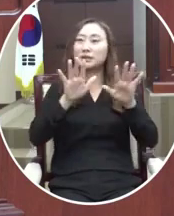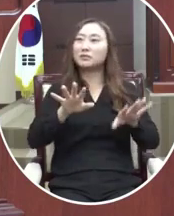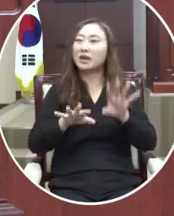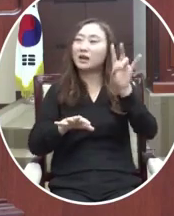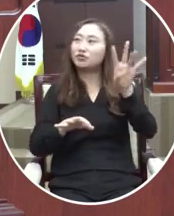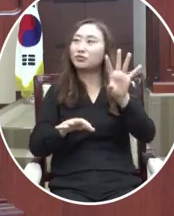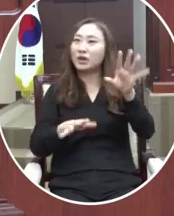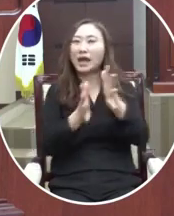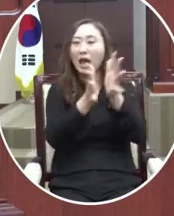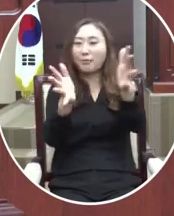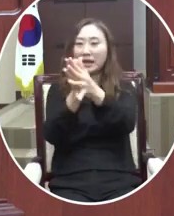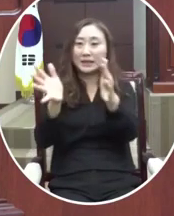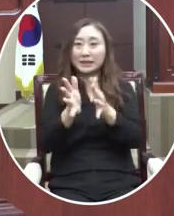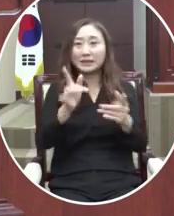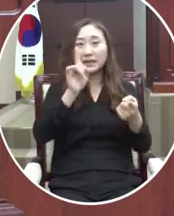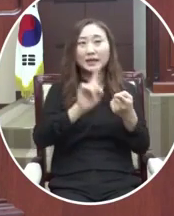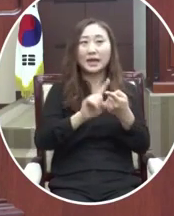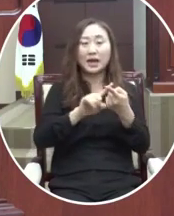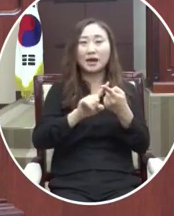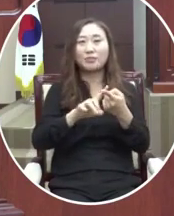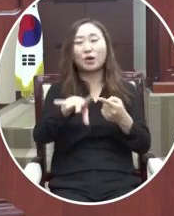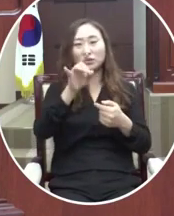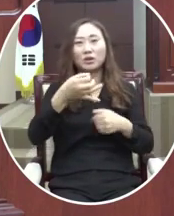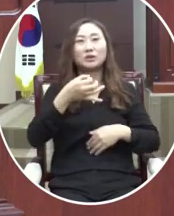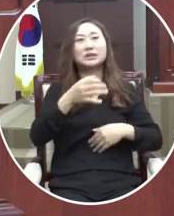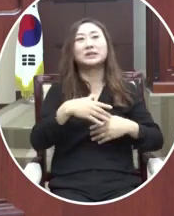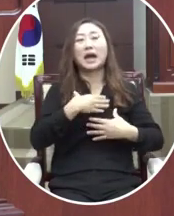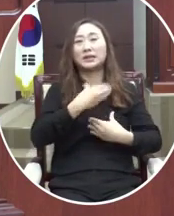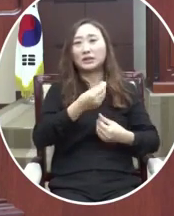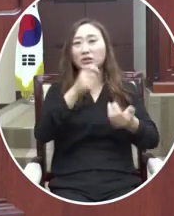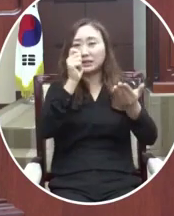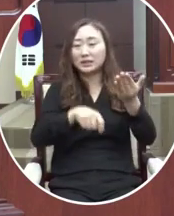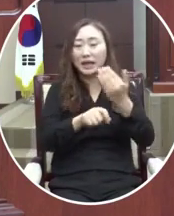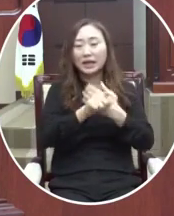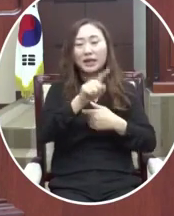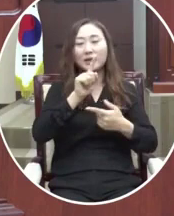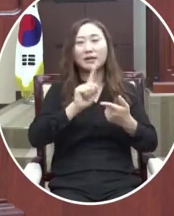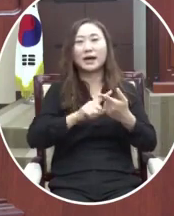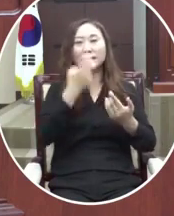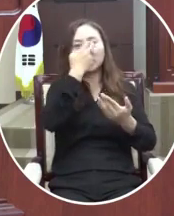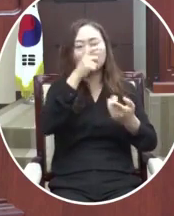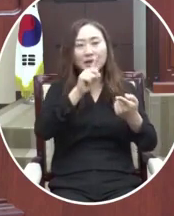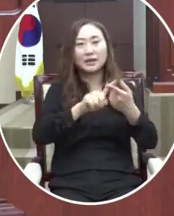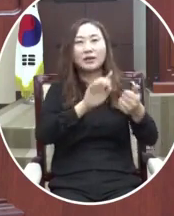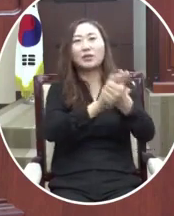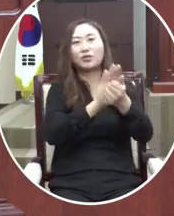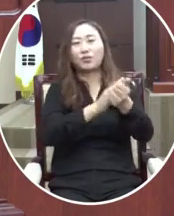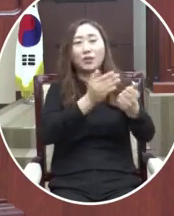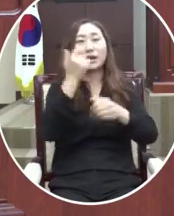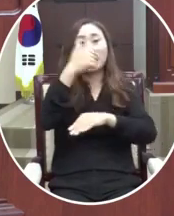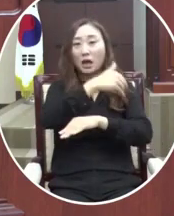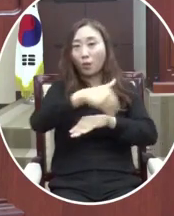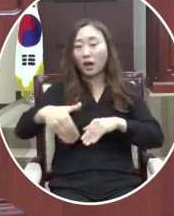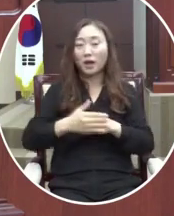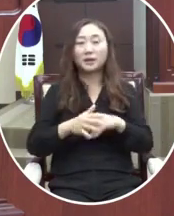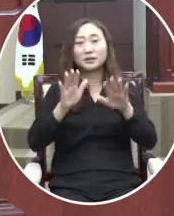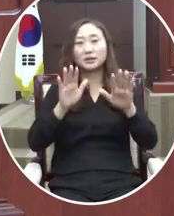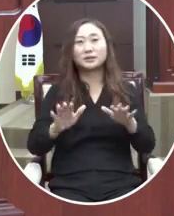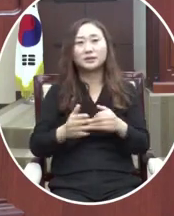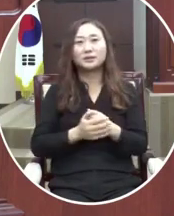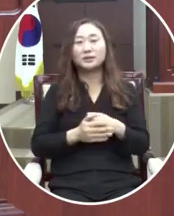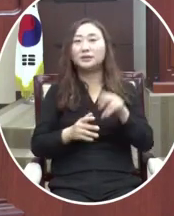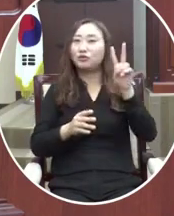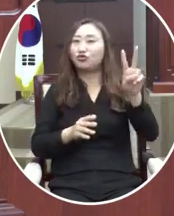단지를 대상으로 재건축 안전진단 비용 선지원 통해 신속한 재건축을 돕겠습니다 현재 어